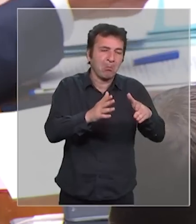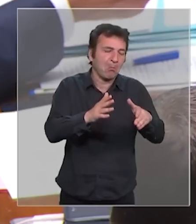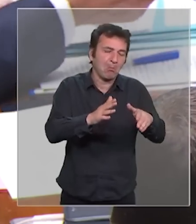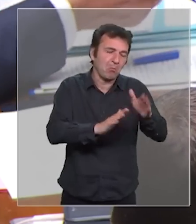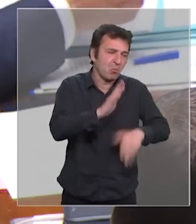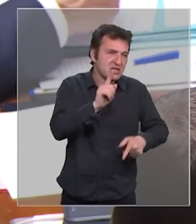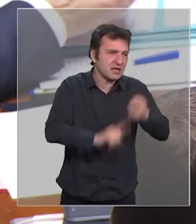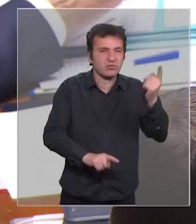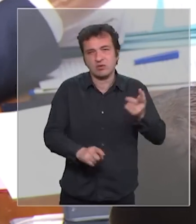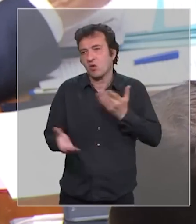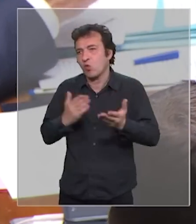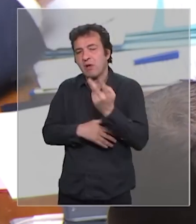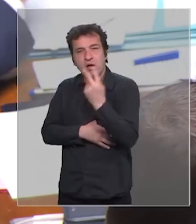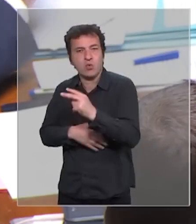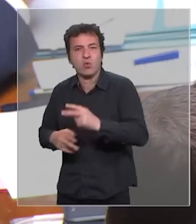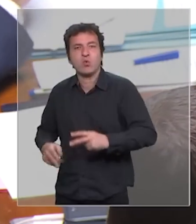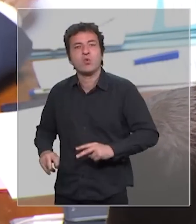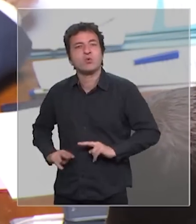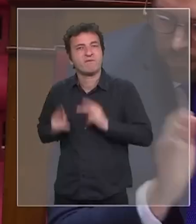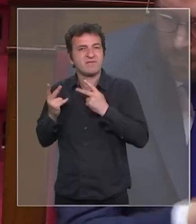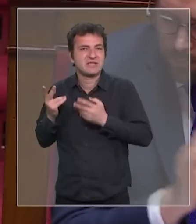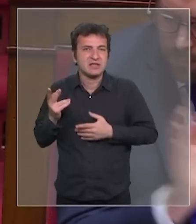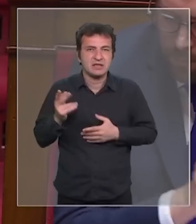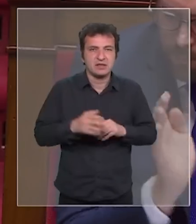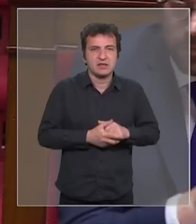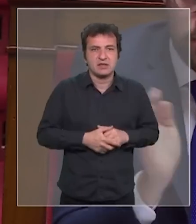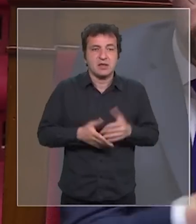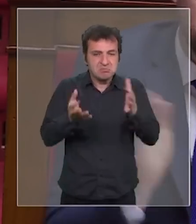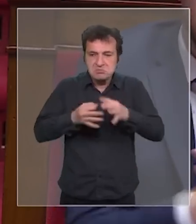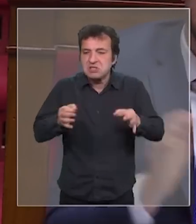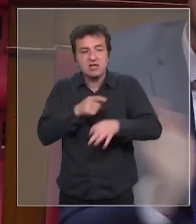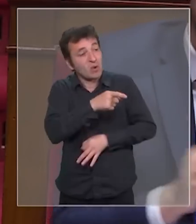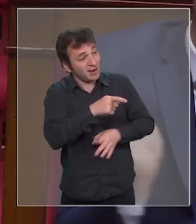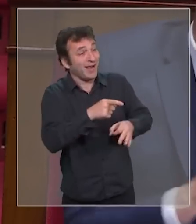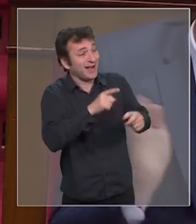d'autres. En France, l'égalité est un concept théorique.